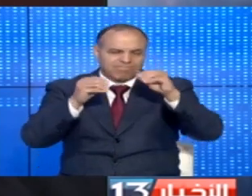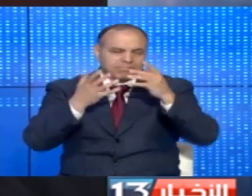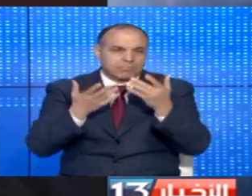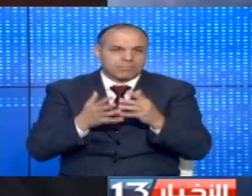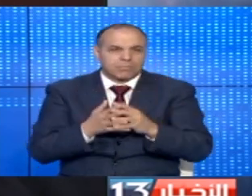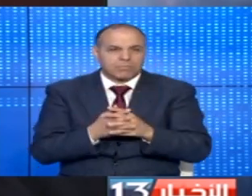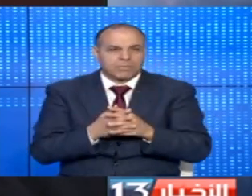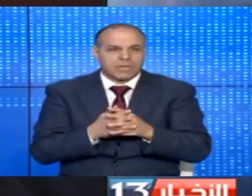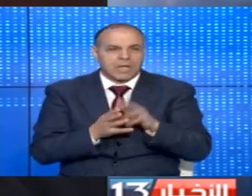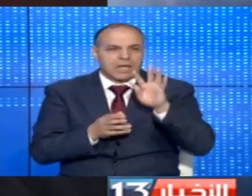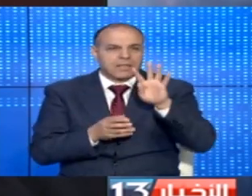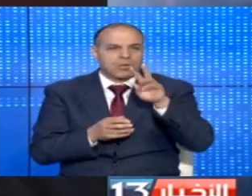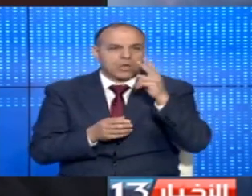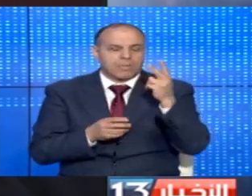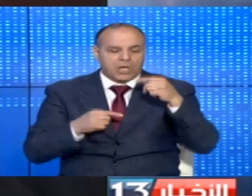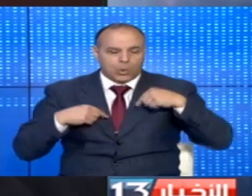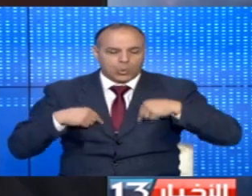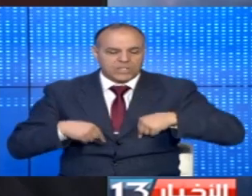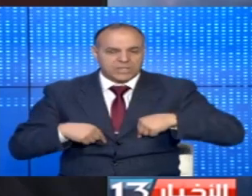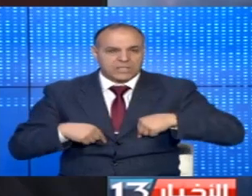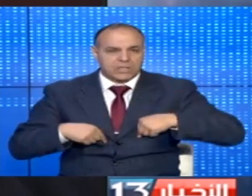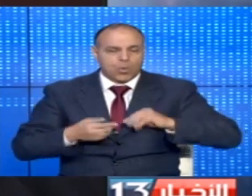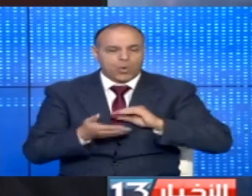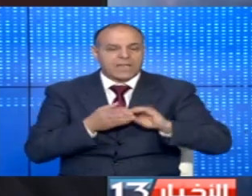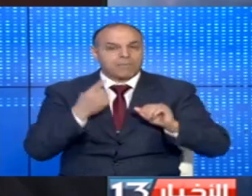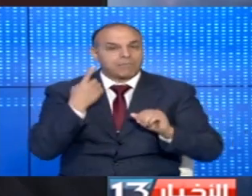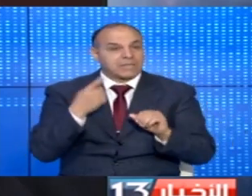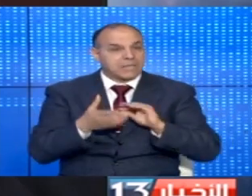واربعين وزير الدوله